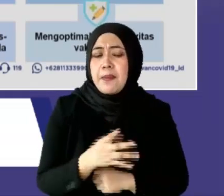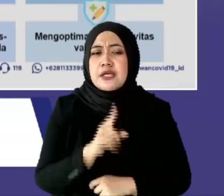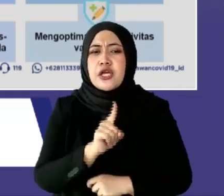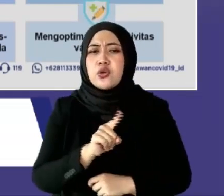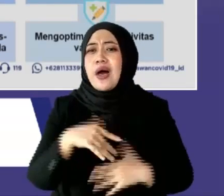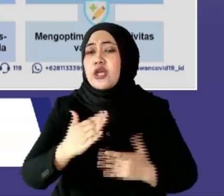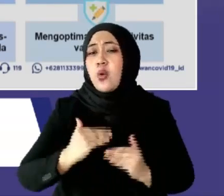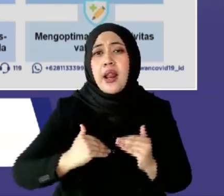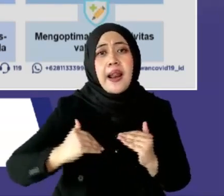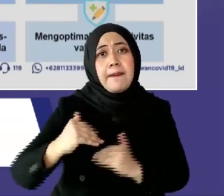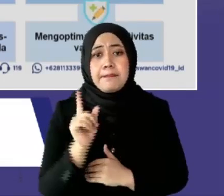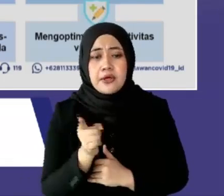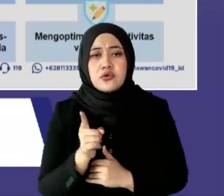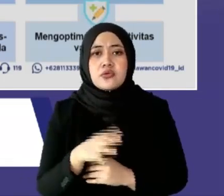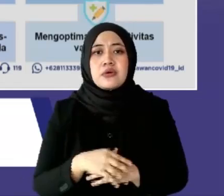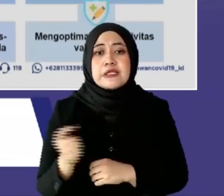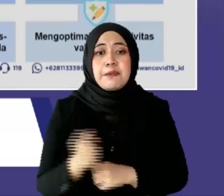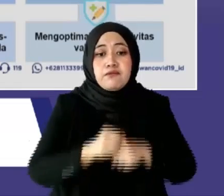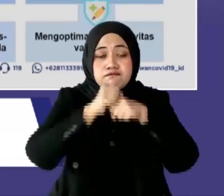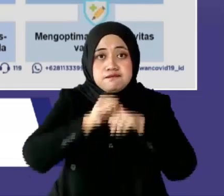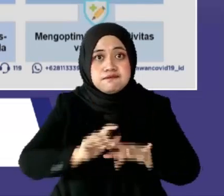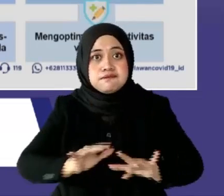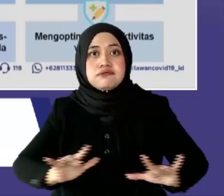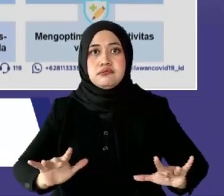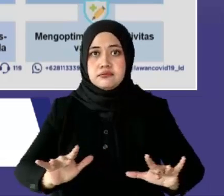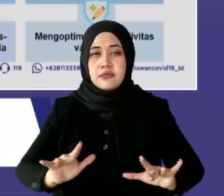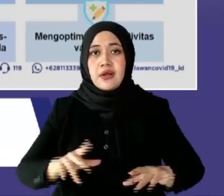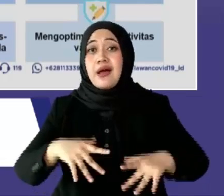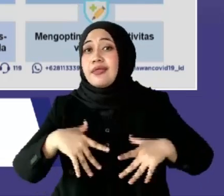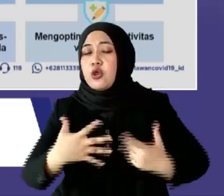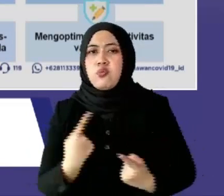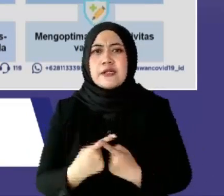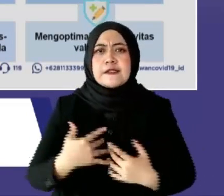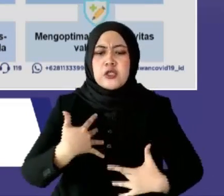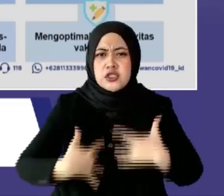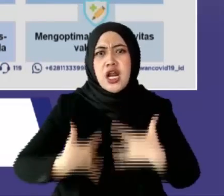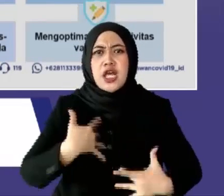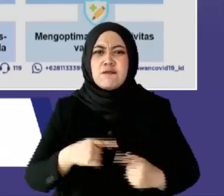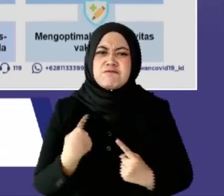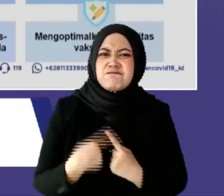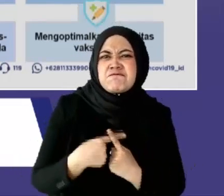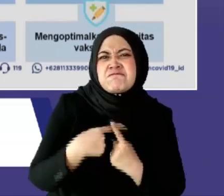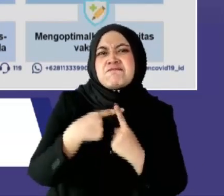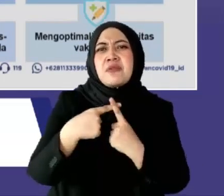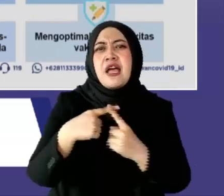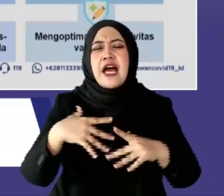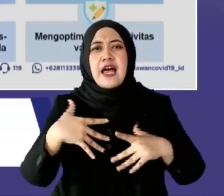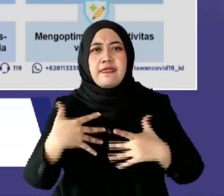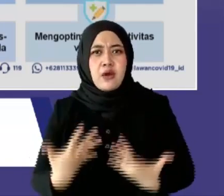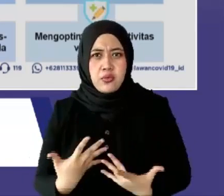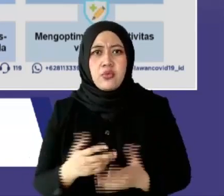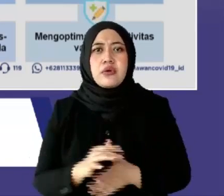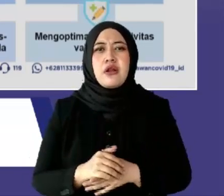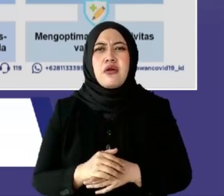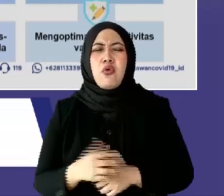antaranya dapat bersifat lebih menular, menimbulkan gejala yang lebih parah, maupun menurunkan